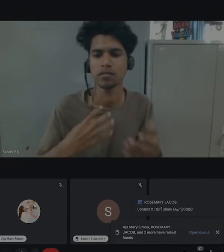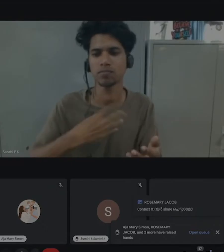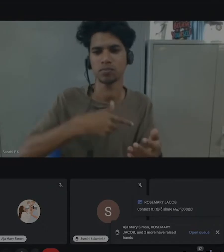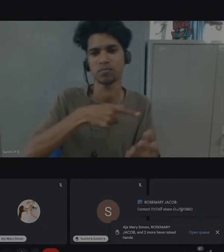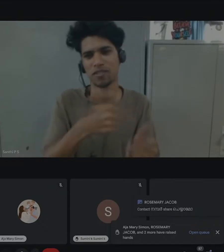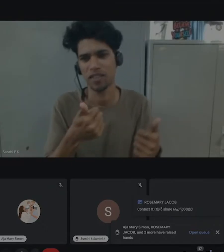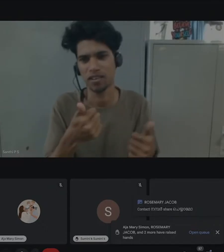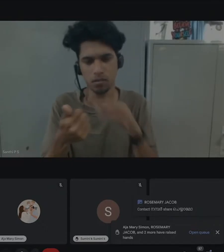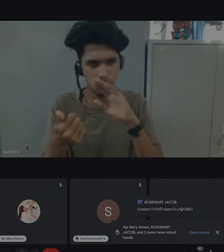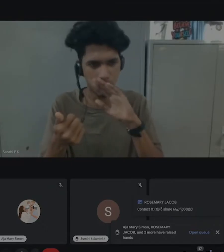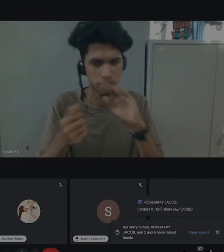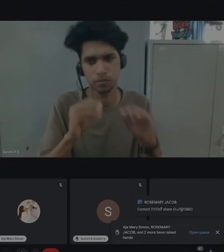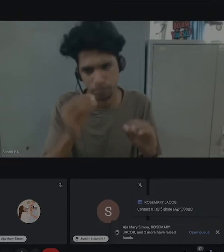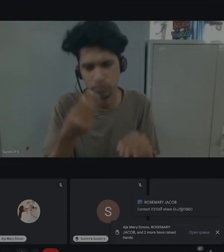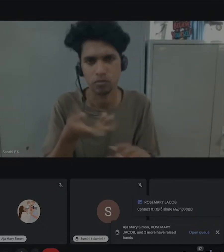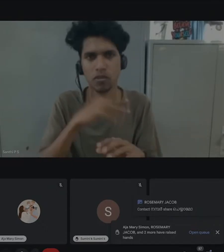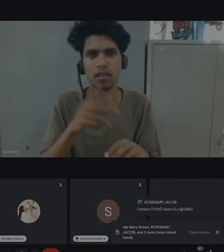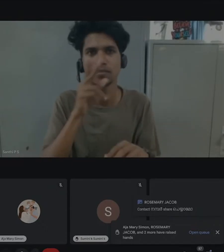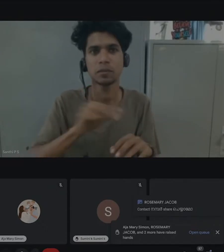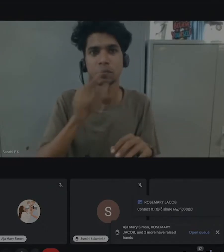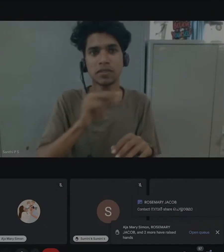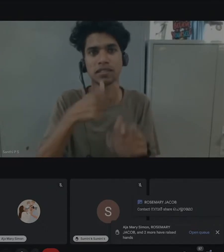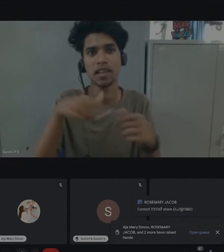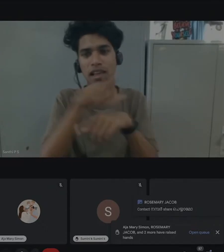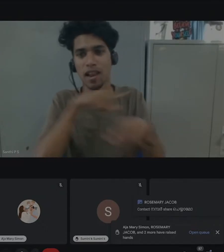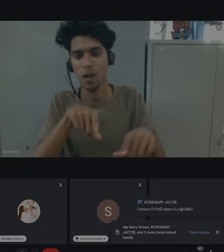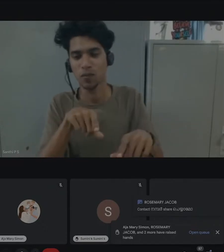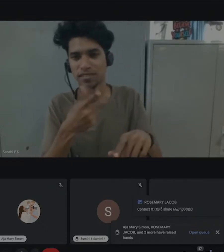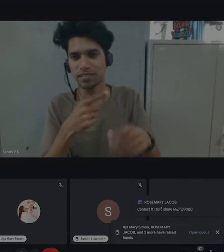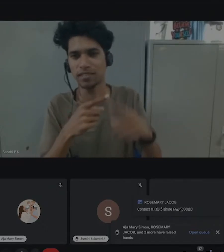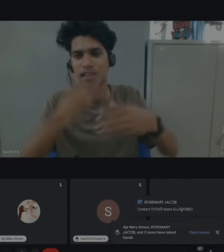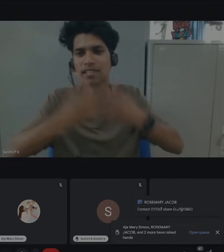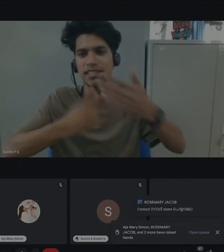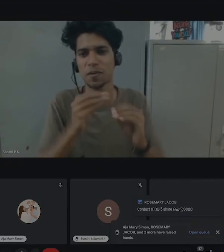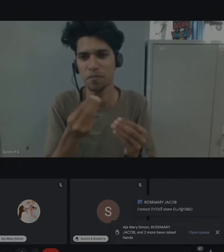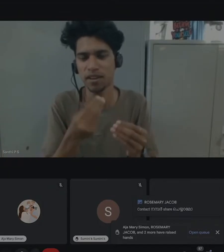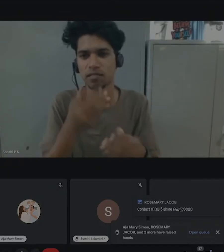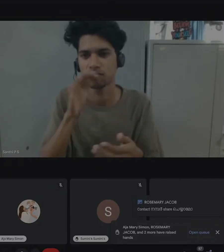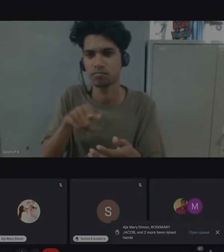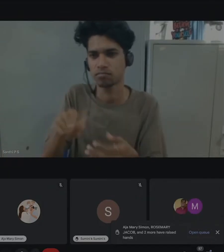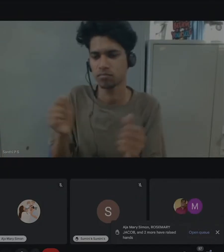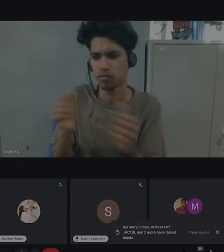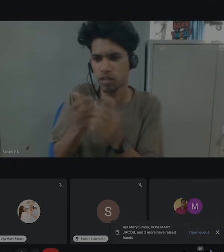എടുക്കണം. വീട്ടിൽ ഞാൻ നേരത്തെ ഒരു മാഡത്തിനോട് പറഞ്ഞ പോലുള്ള ഇന്ററാക്ഷൻ, കുഞ്ഞുമായിട്ടുള്ള ഇന്ററാക്ഷൻ, ആ മോഡിഫിക്കേഷൻസ്